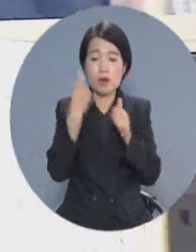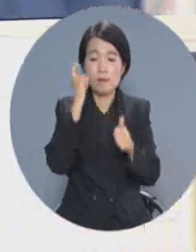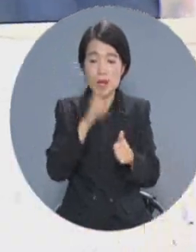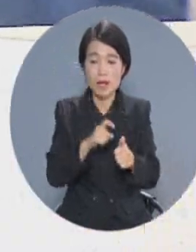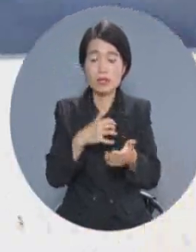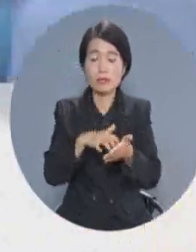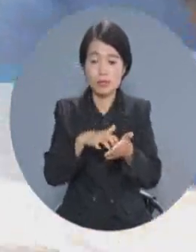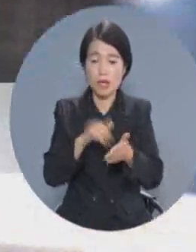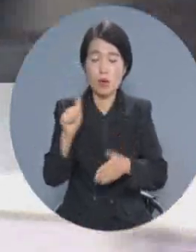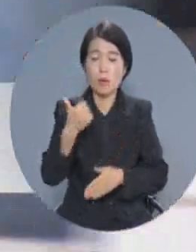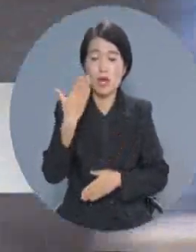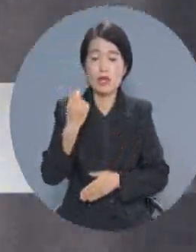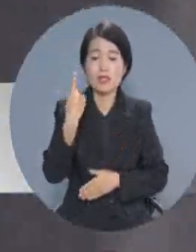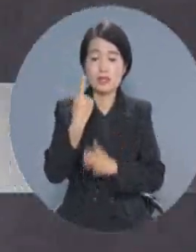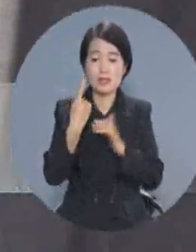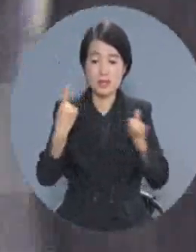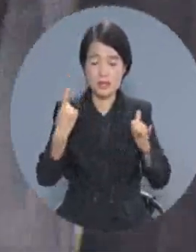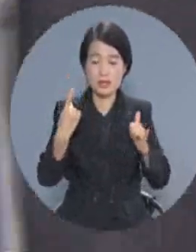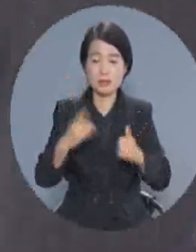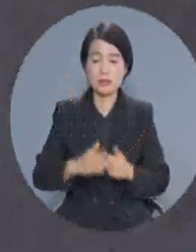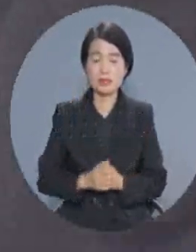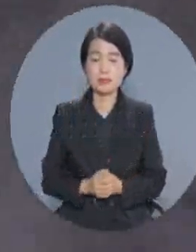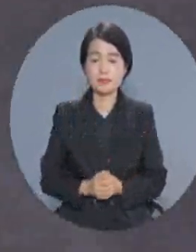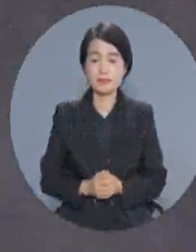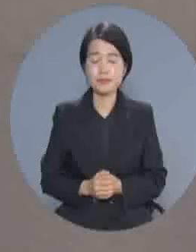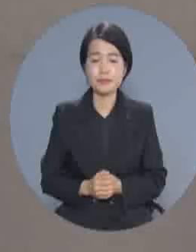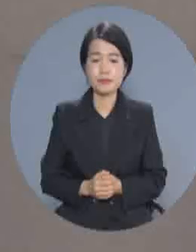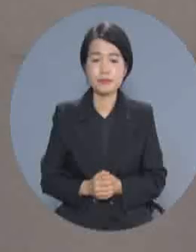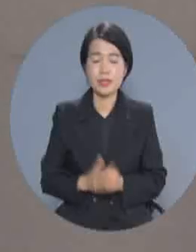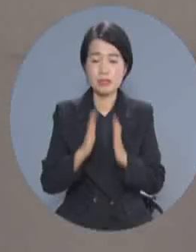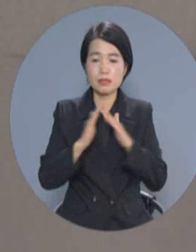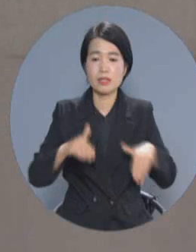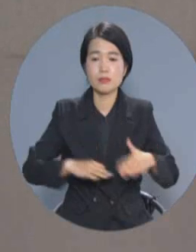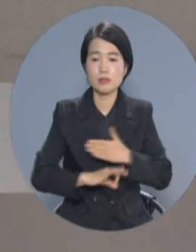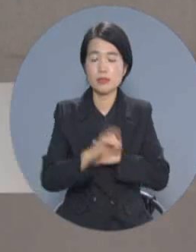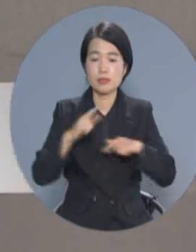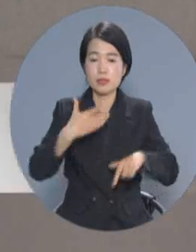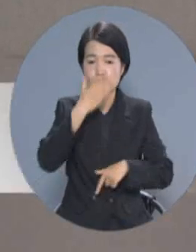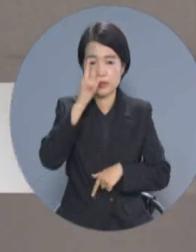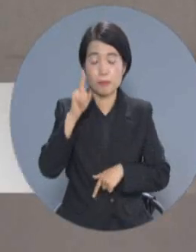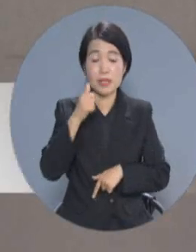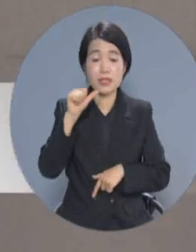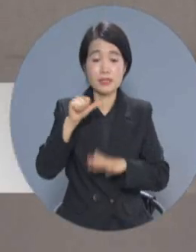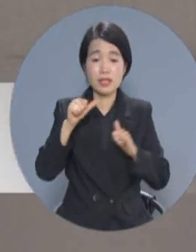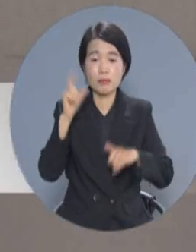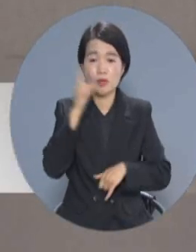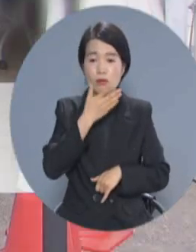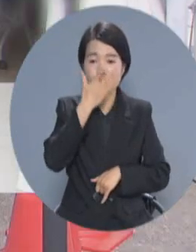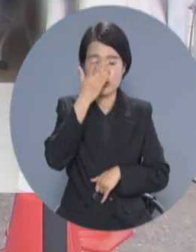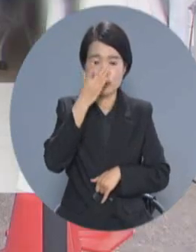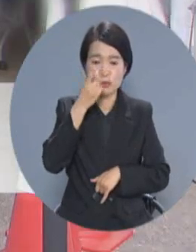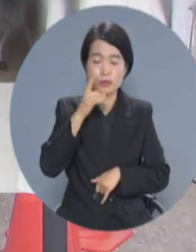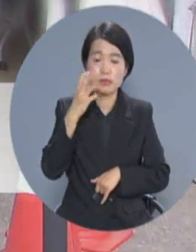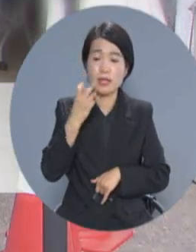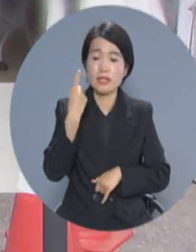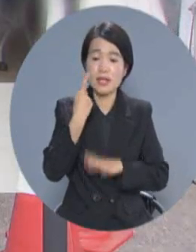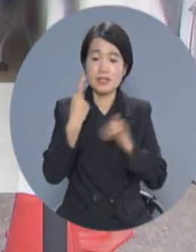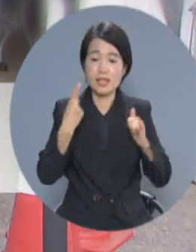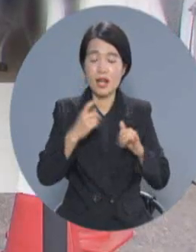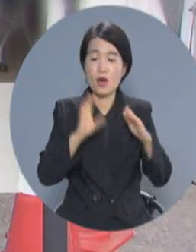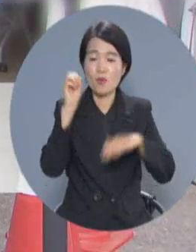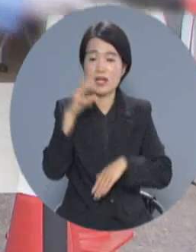신규 확진자는 591명으로 집계됐습니다. 전남 동부 지역에는 순천이 105명, 여수 81명,